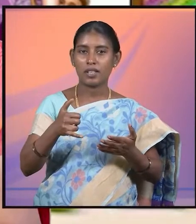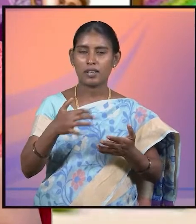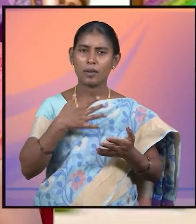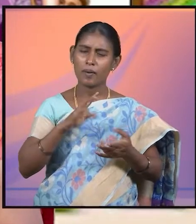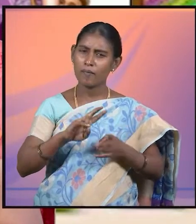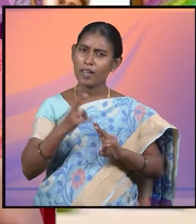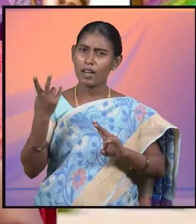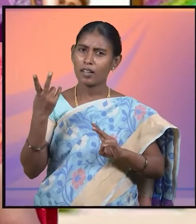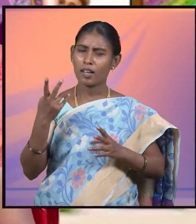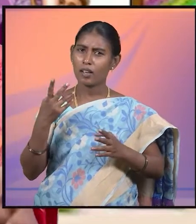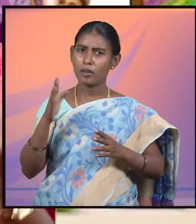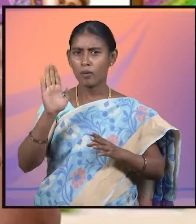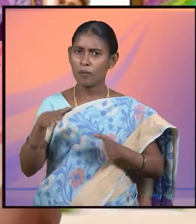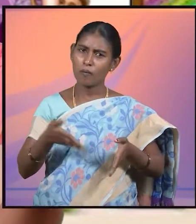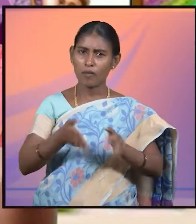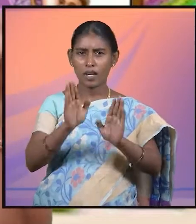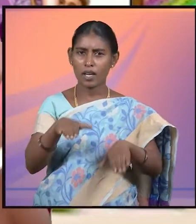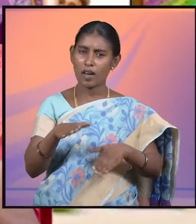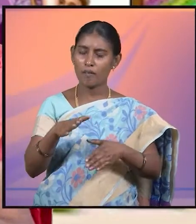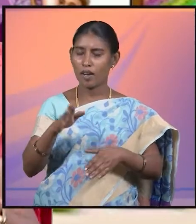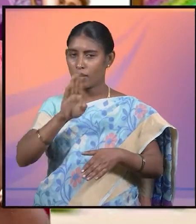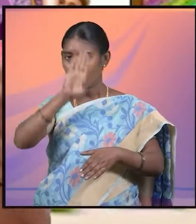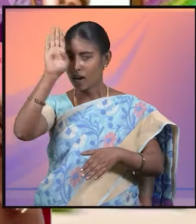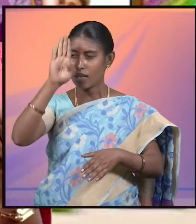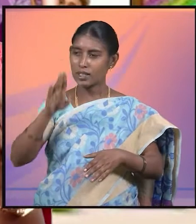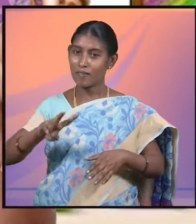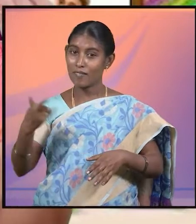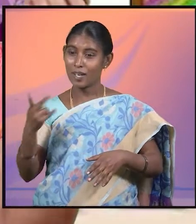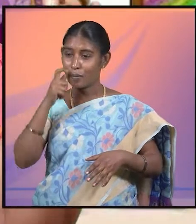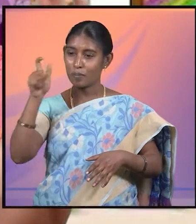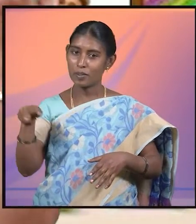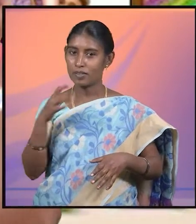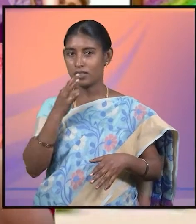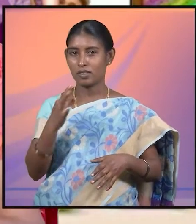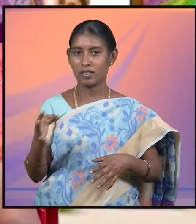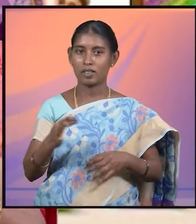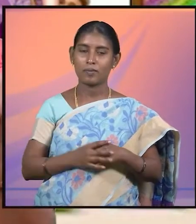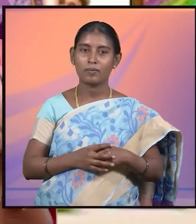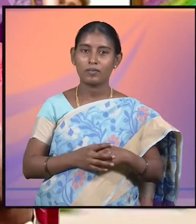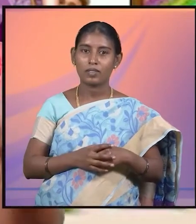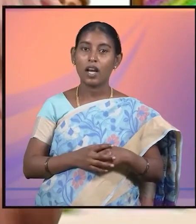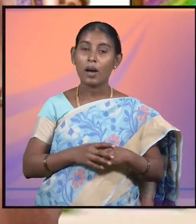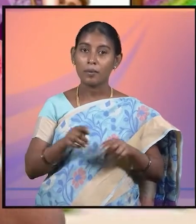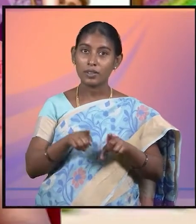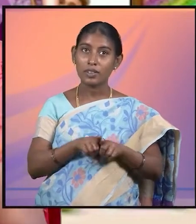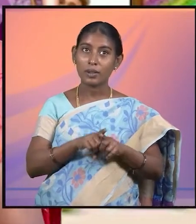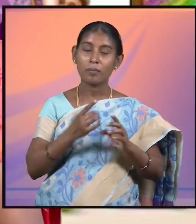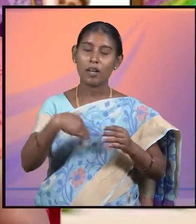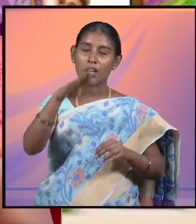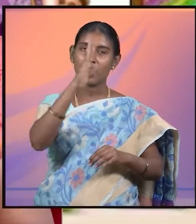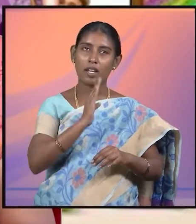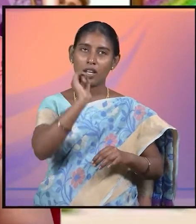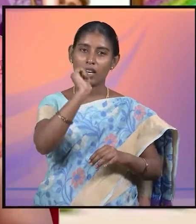அமைச்சரே என்றார். அமைச்சரும், உண்டு மன்னா, இறைவன் மீது மனமுருக பாடி பாவ மன்னிப்பு